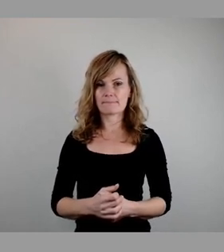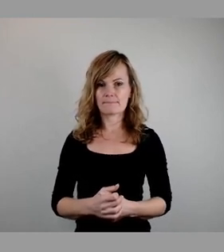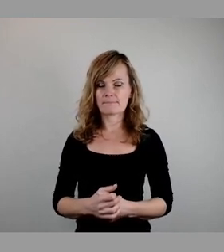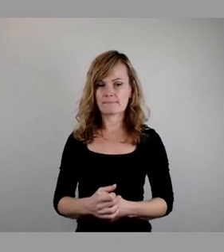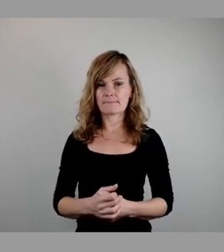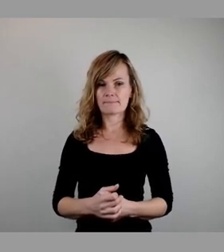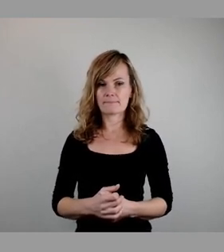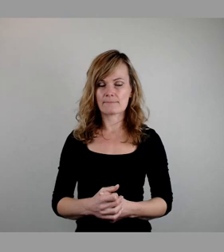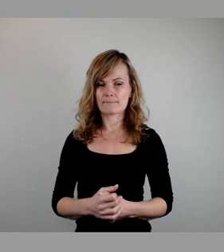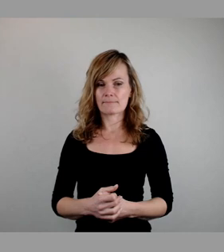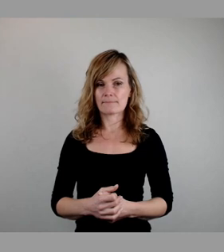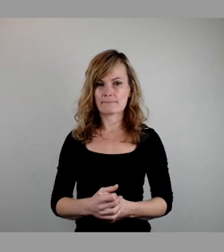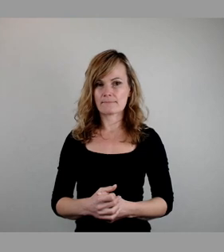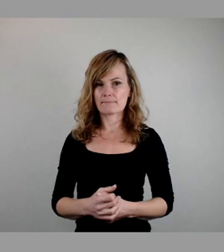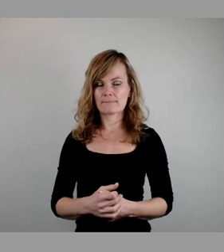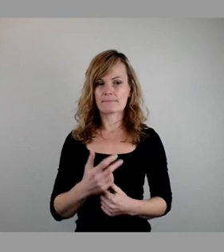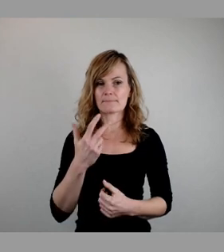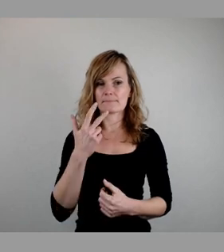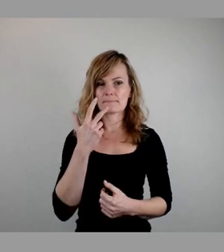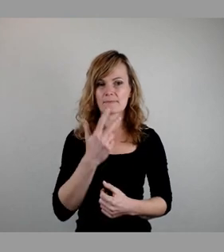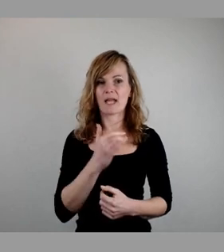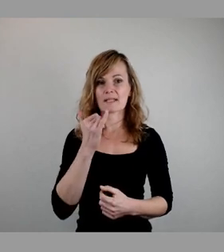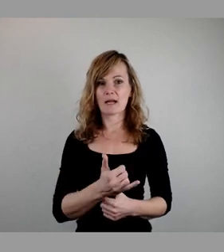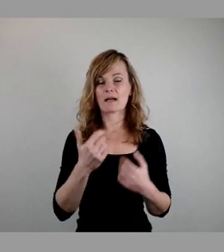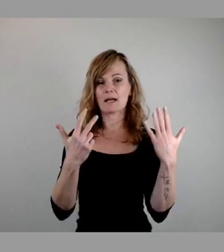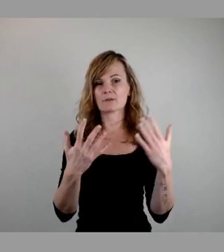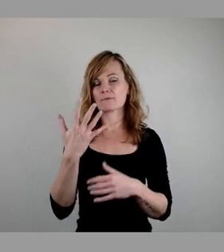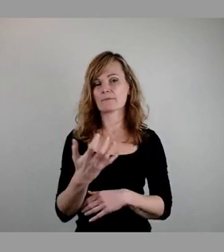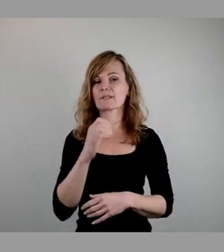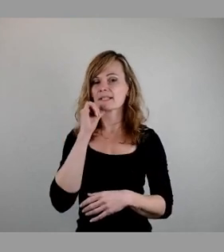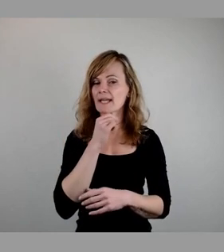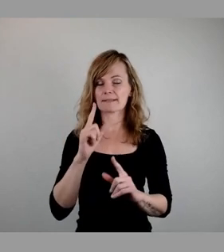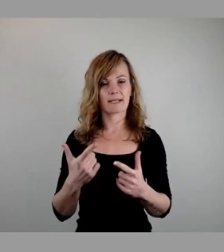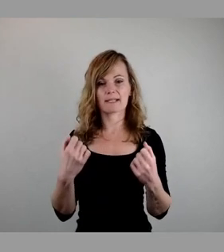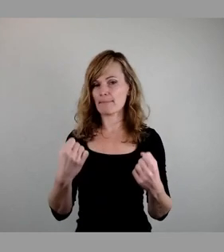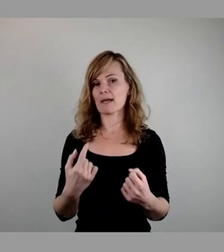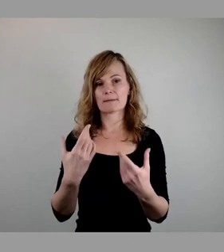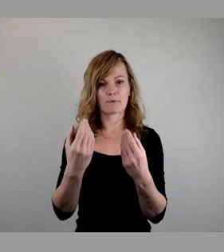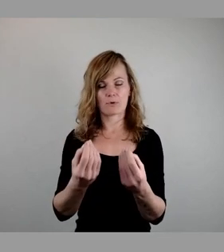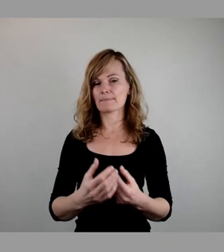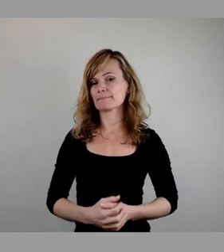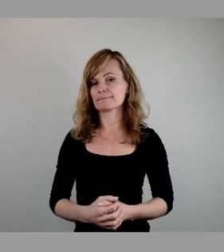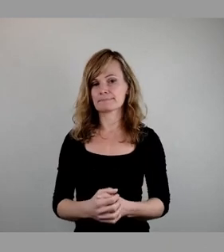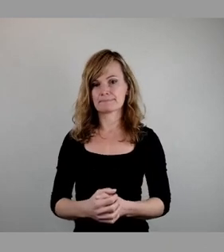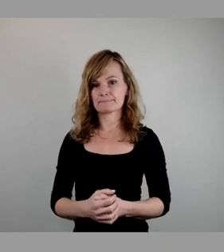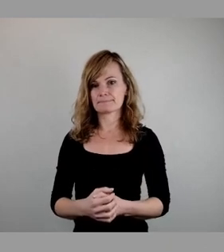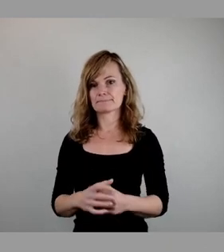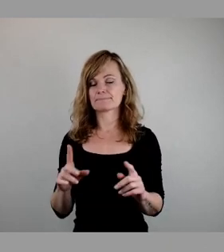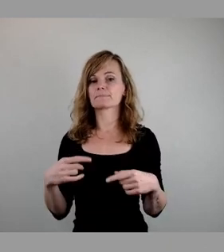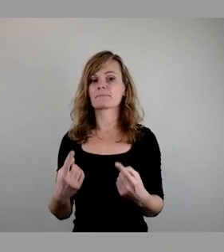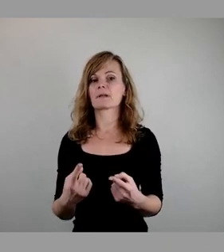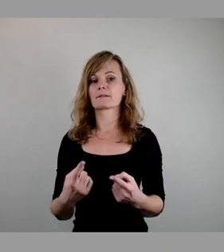Das hätte mit 3 Ja-Stimmen, 58 Nein-Stimmen keine Mehrheit gefunden. Dann würde ich jetzt